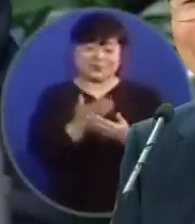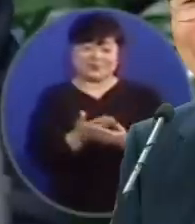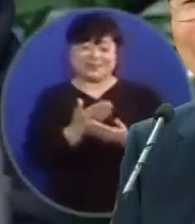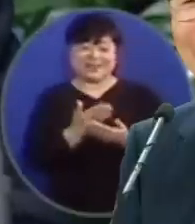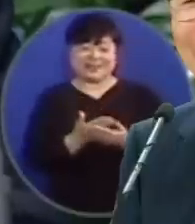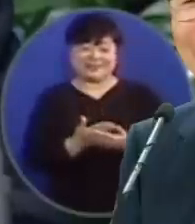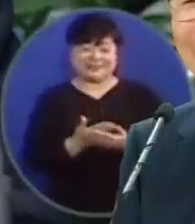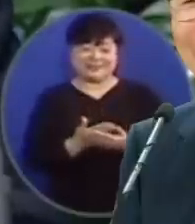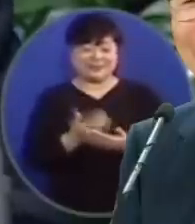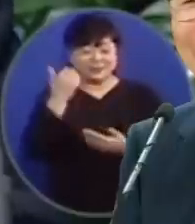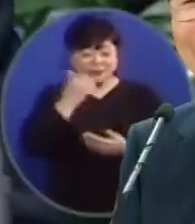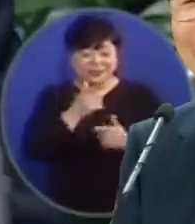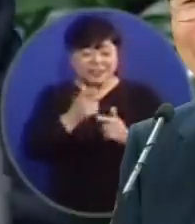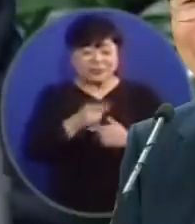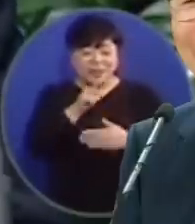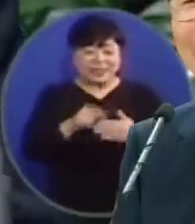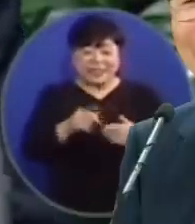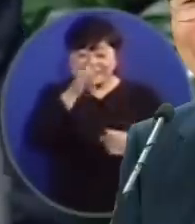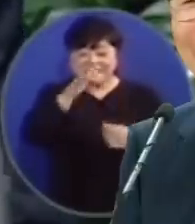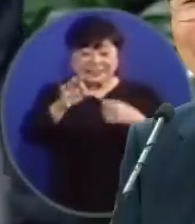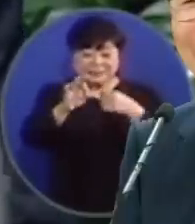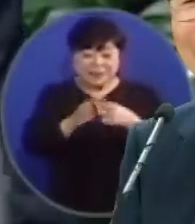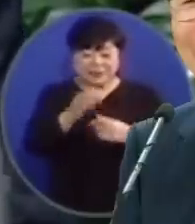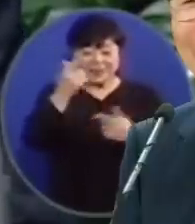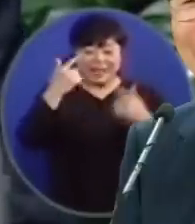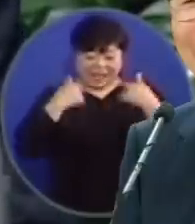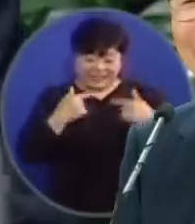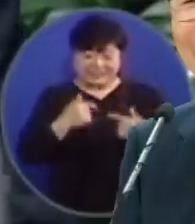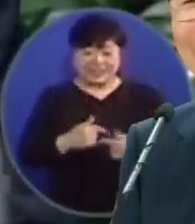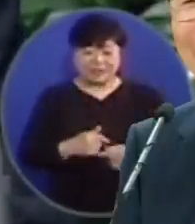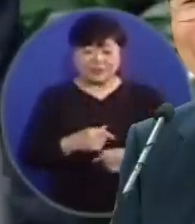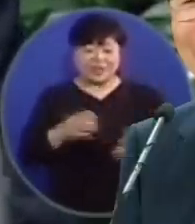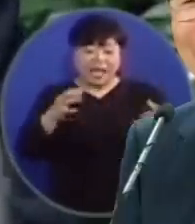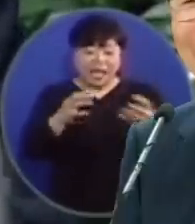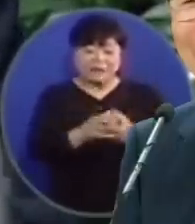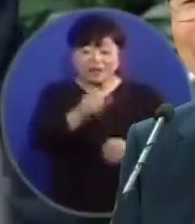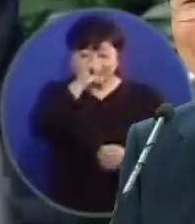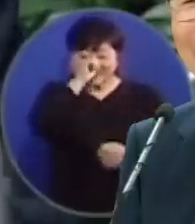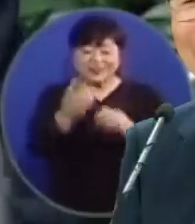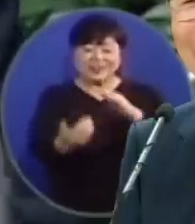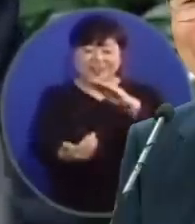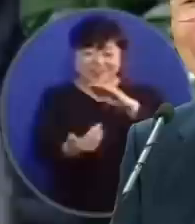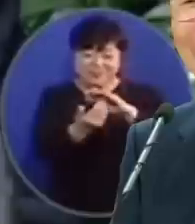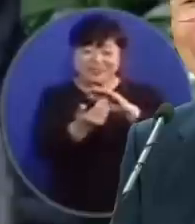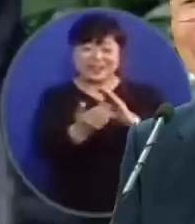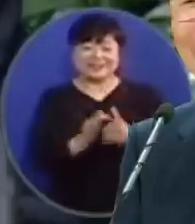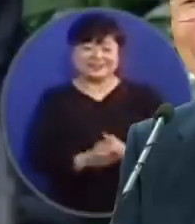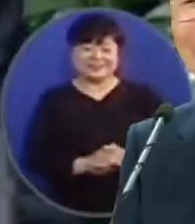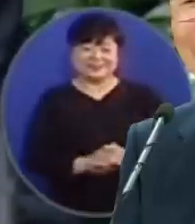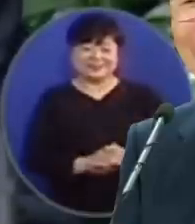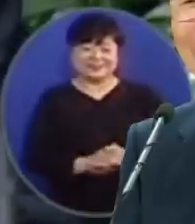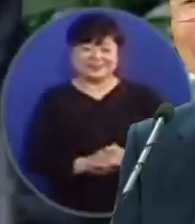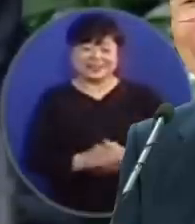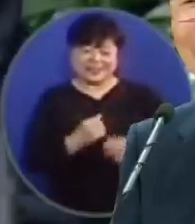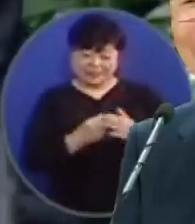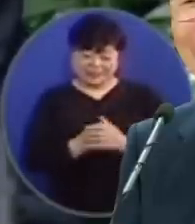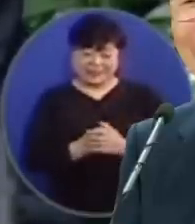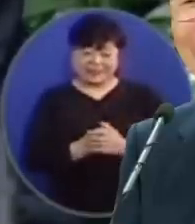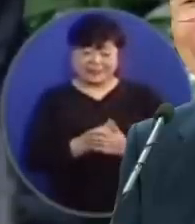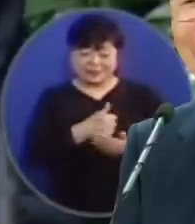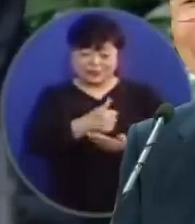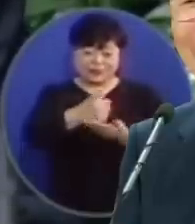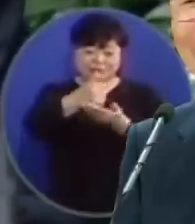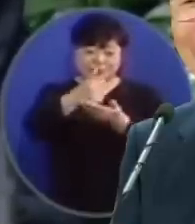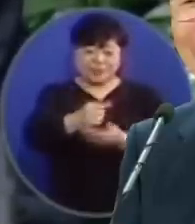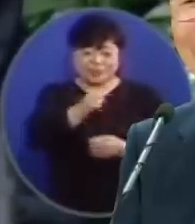것입니다. 누구든지 그리스도 안에 있으면 항상 모든 것이 합동하여 선을 이루게 되는 것입니다. 그렇기 때문에 주님은